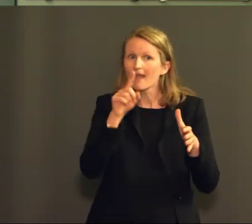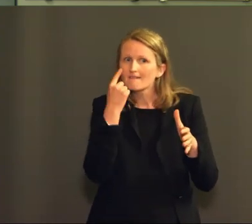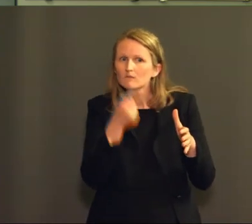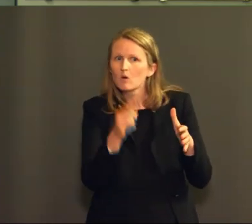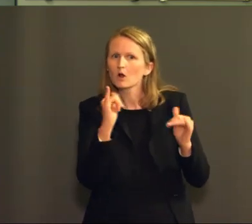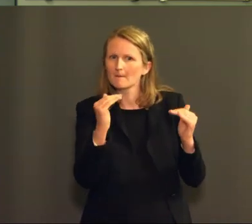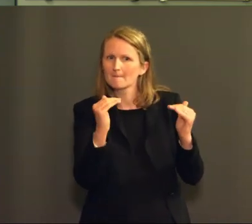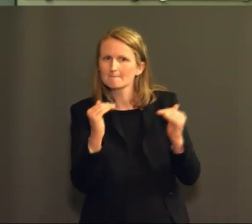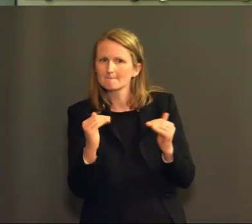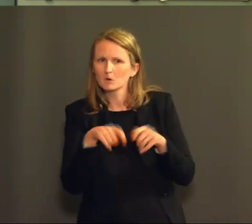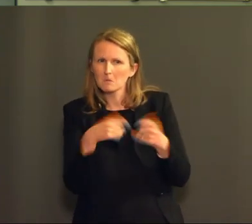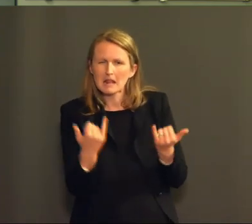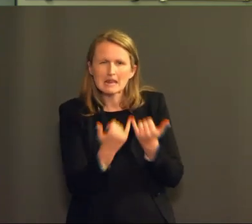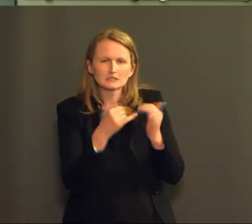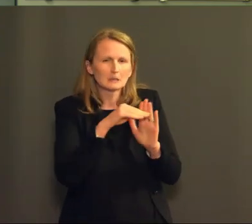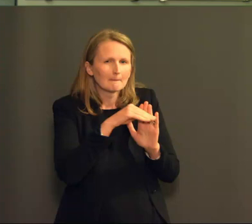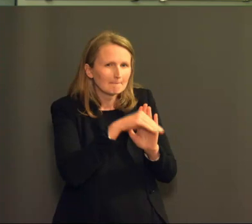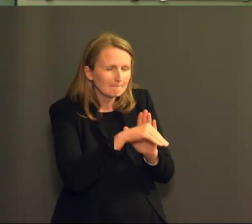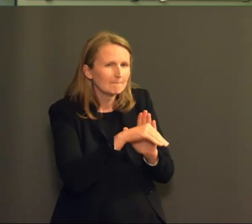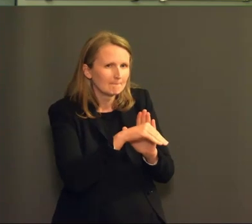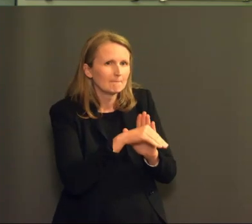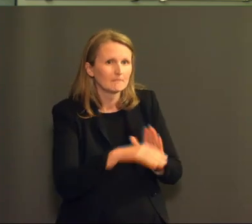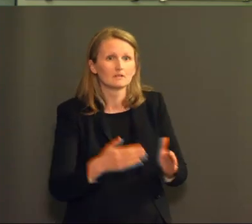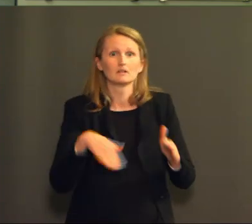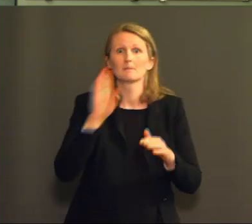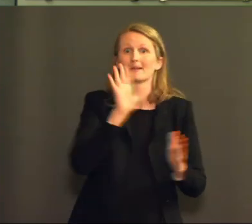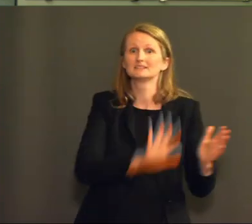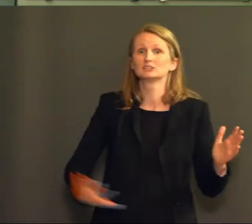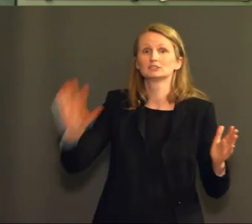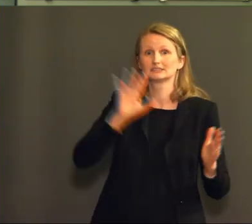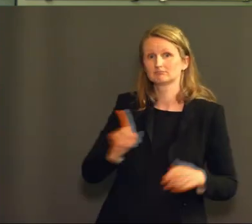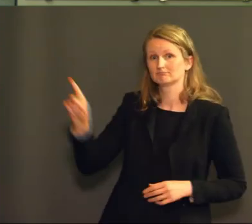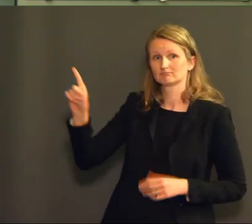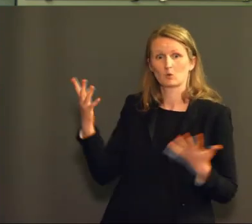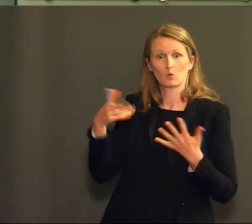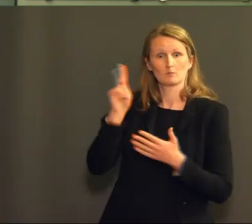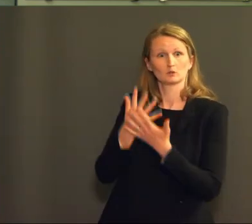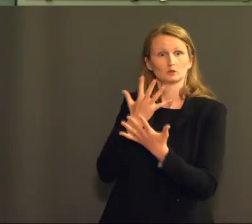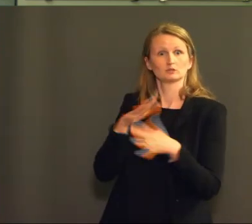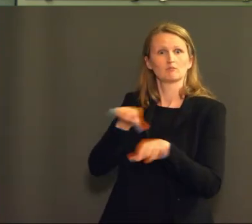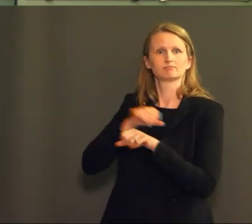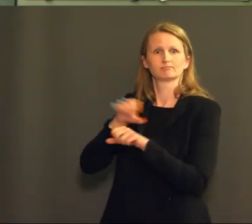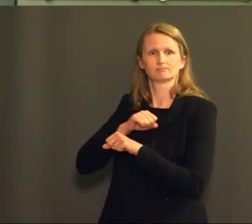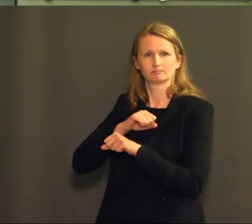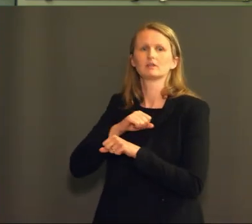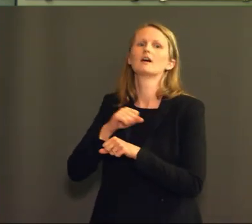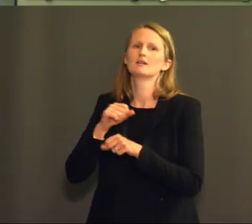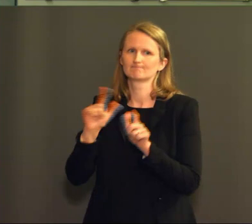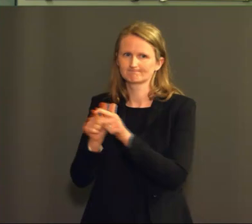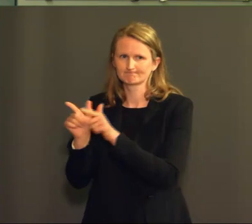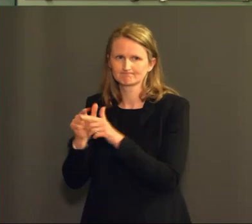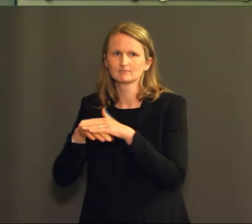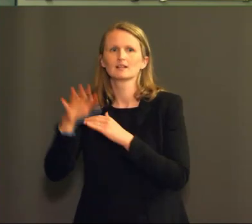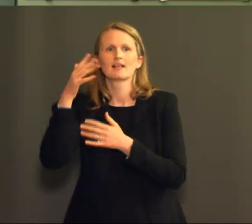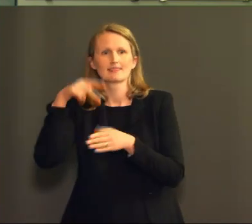du territoire, les incidences les plus élevées concernent la province de Namur, de Luxembourg et du Hainaut. Mais l'on